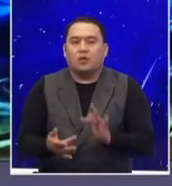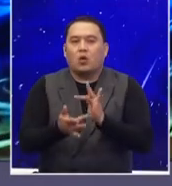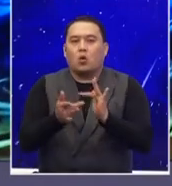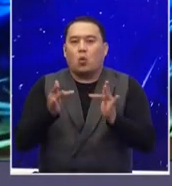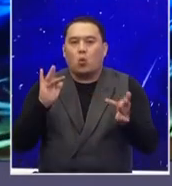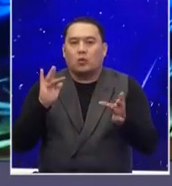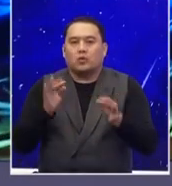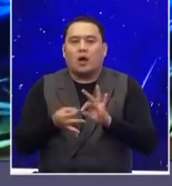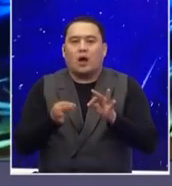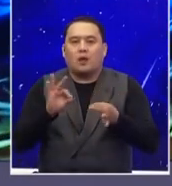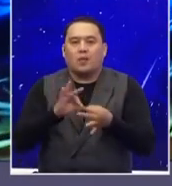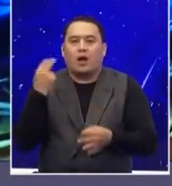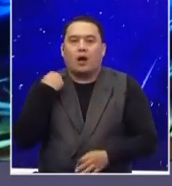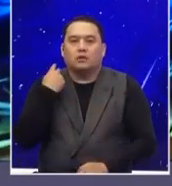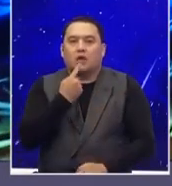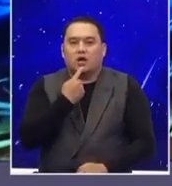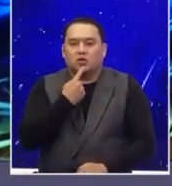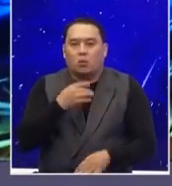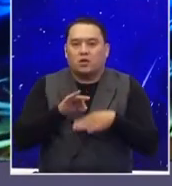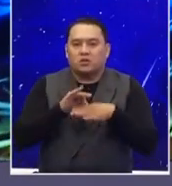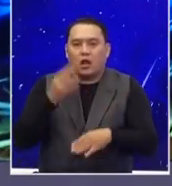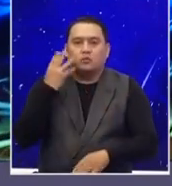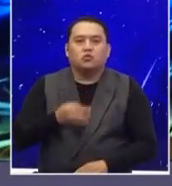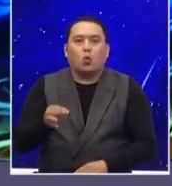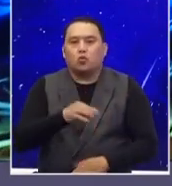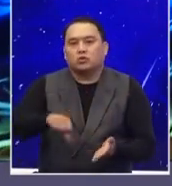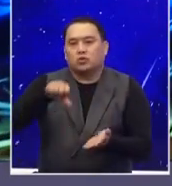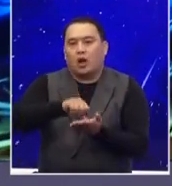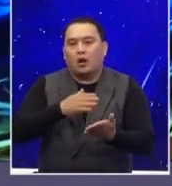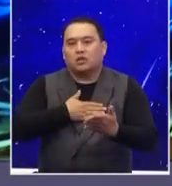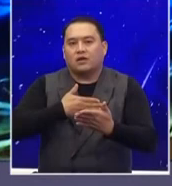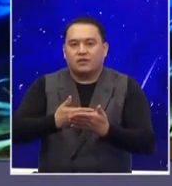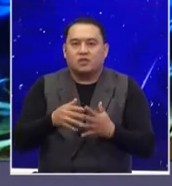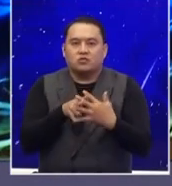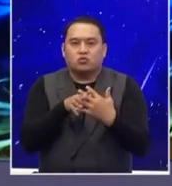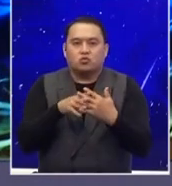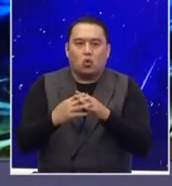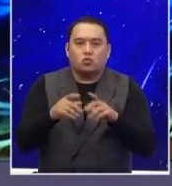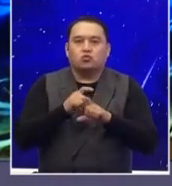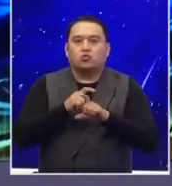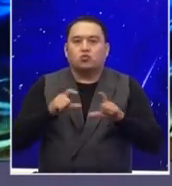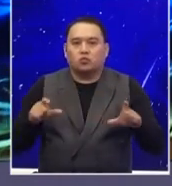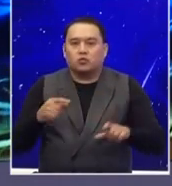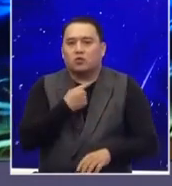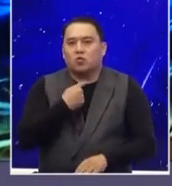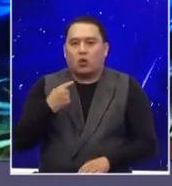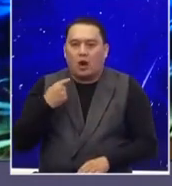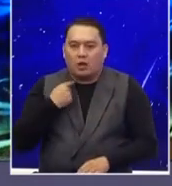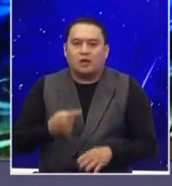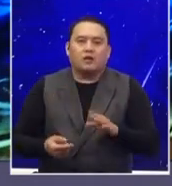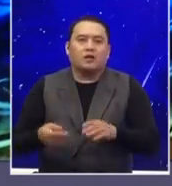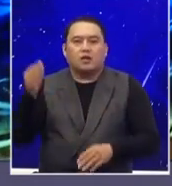Онлайн-олимпиада по английскому языку прошла в Алматинской области. В ней приняли участие ученики сельских школ края ЖТСУ. По